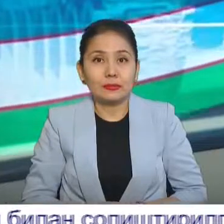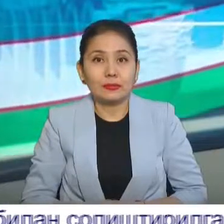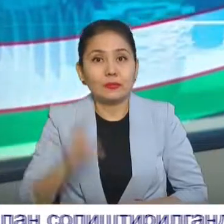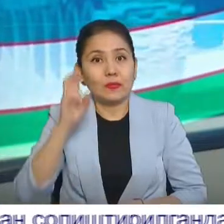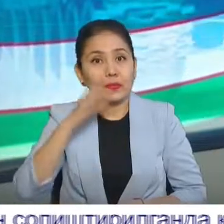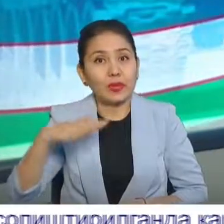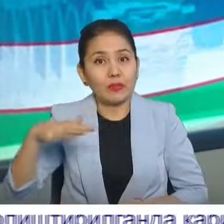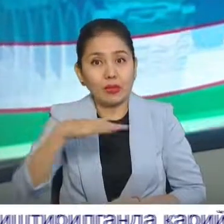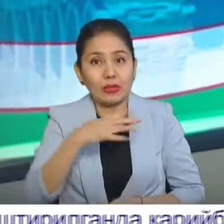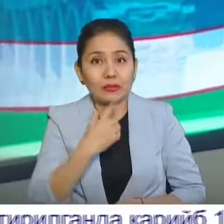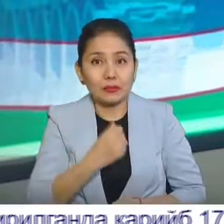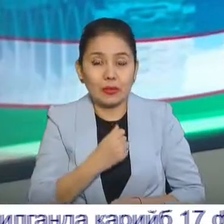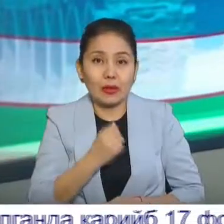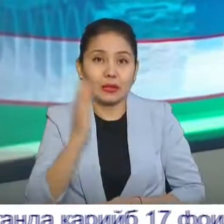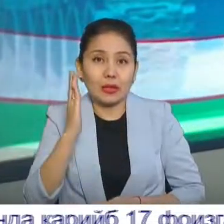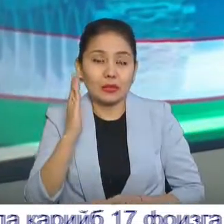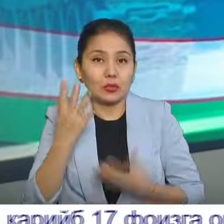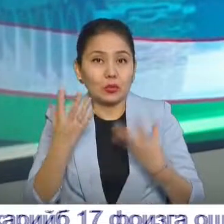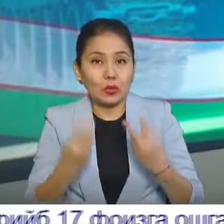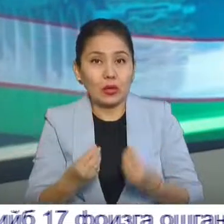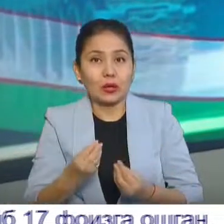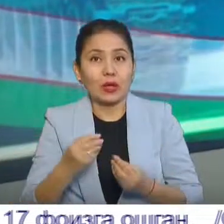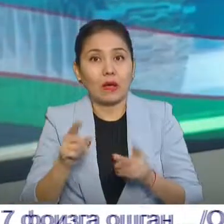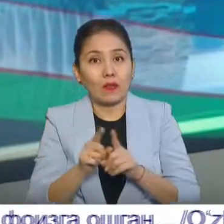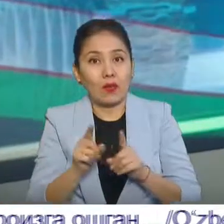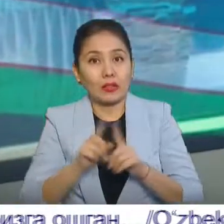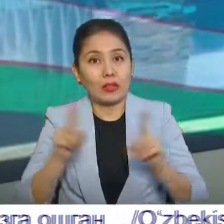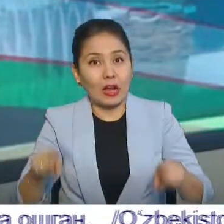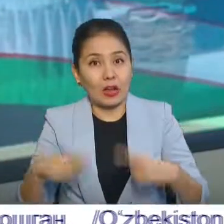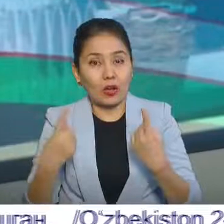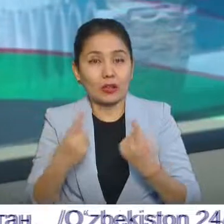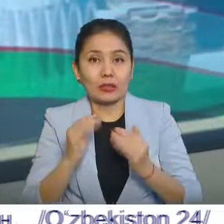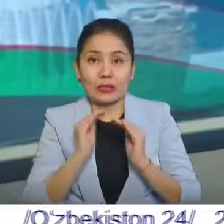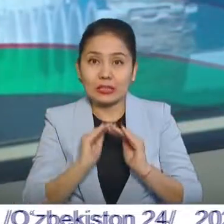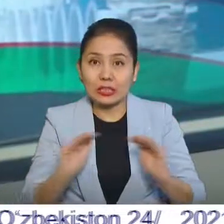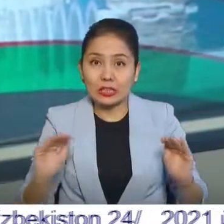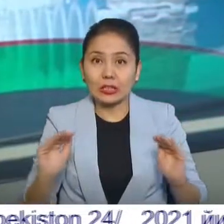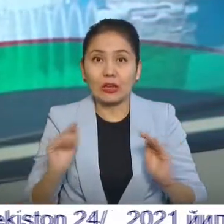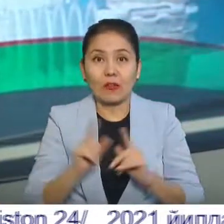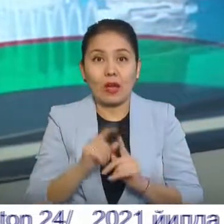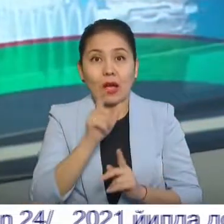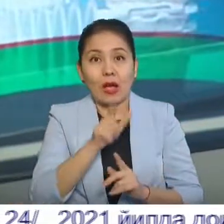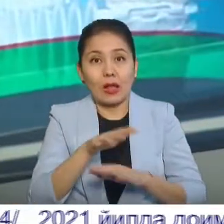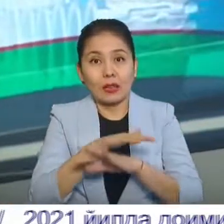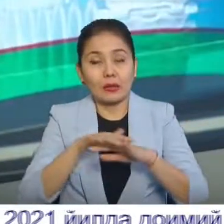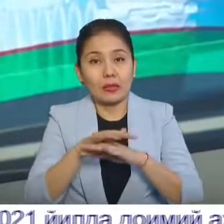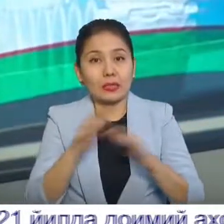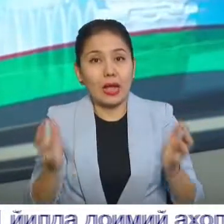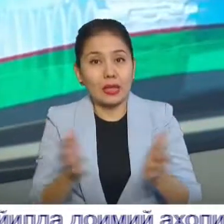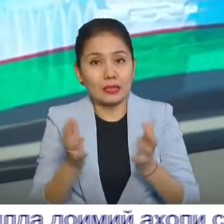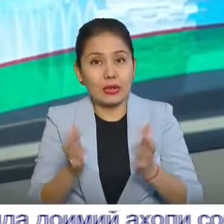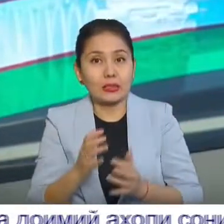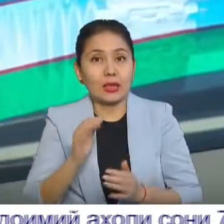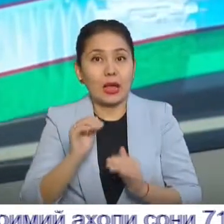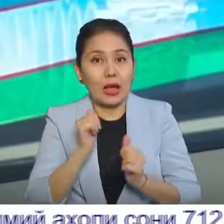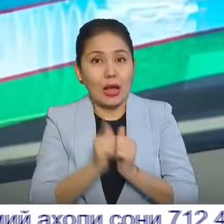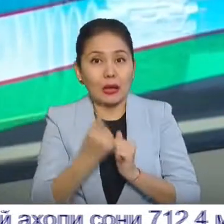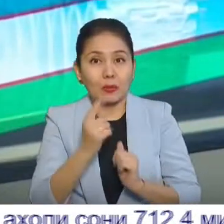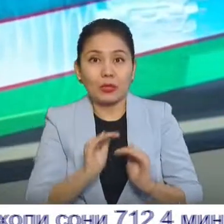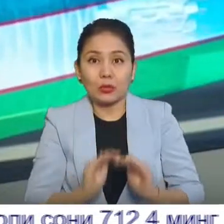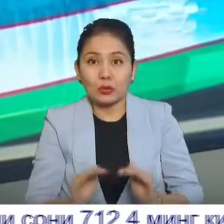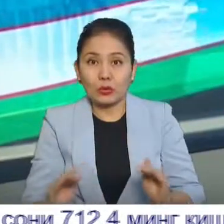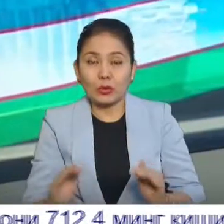Ватан сархадлары. Эртанге кунымыз ватарақиот гарова болген тіншілік. Халқымыз фараволігіні асраш, харбар юрт фарзанты үчін